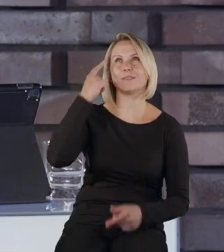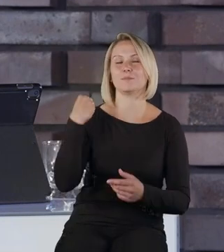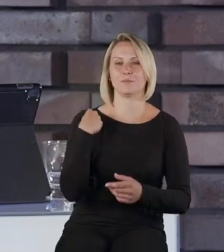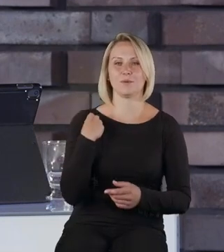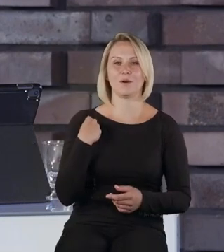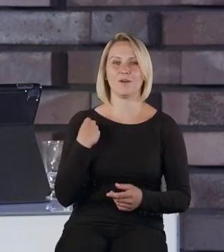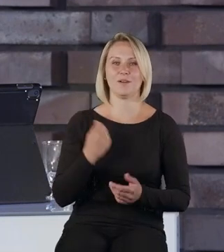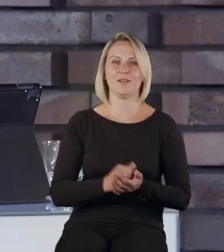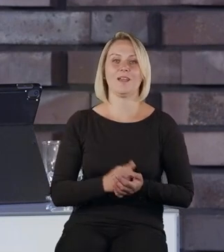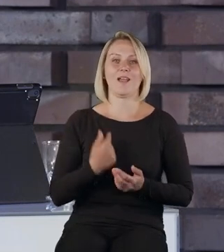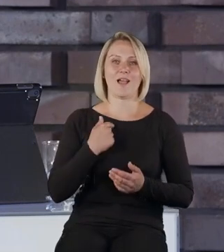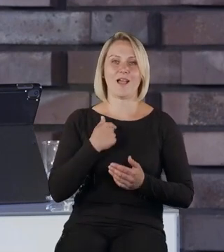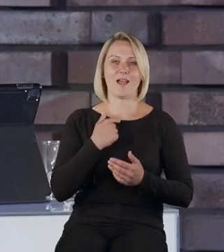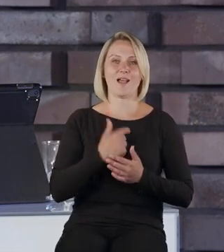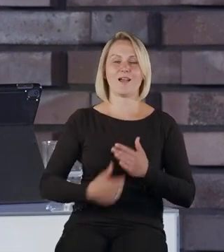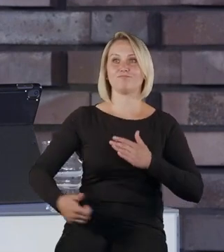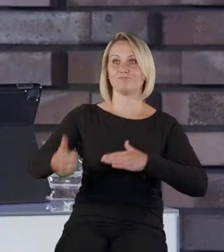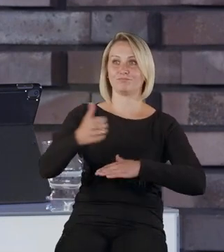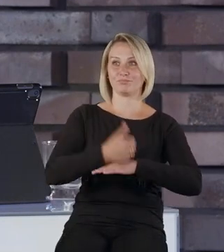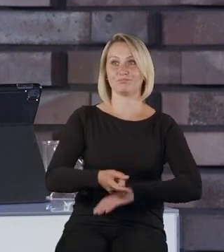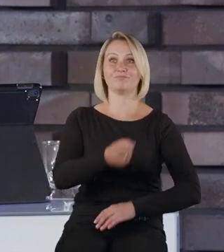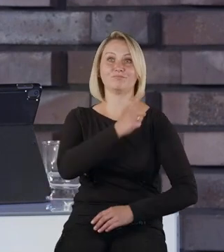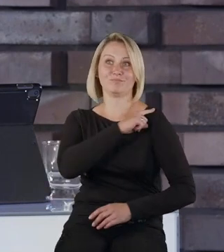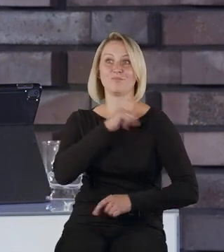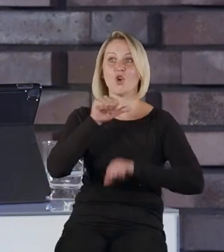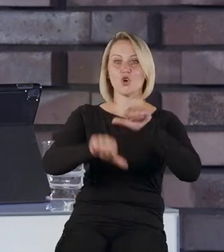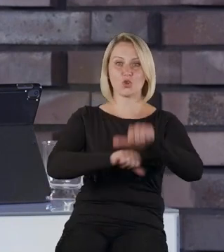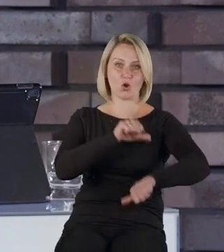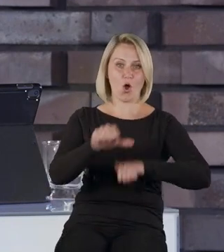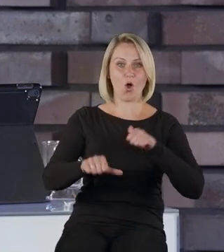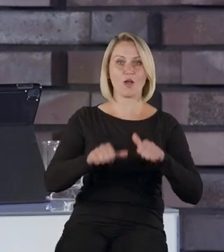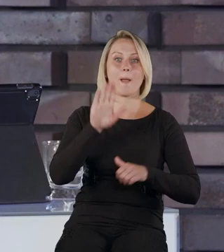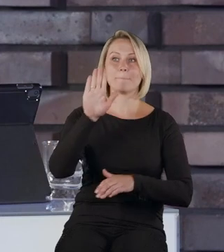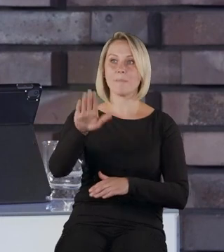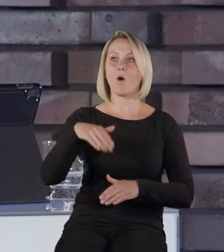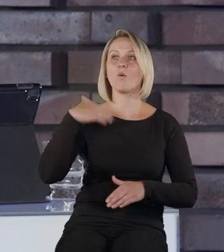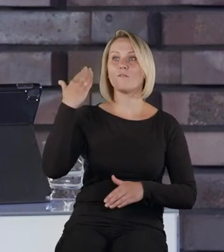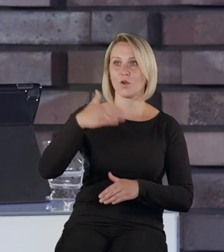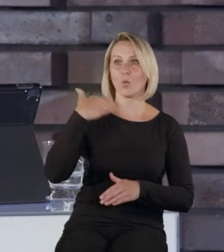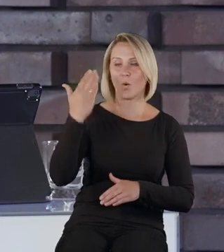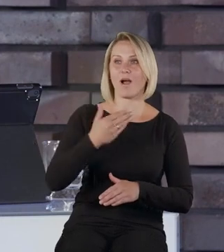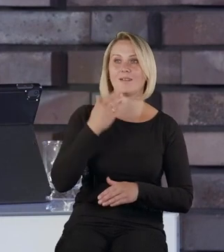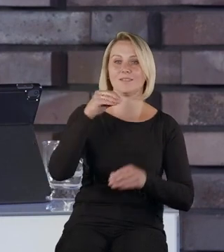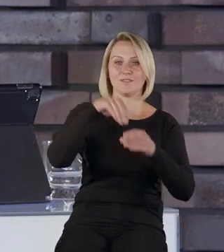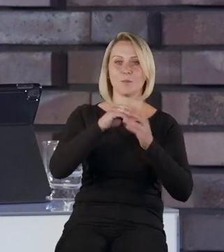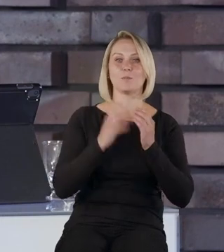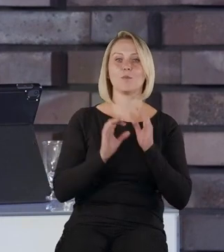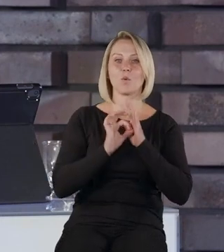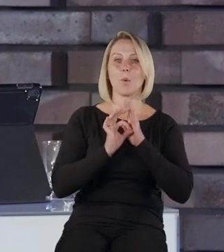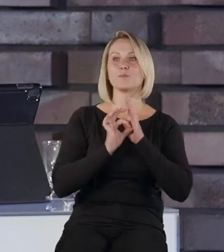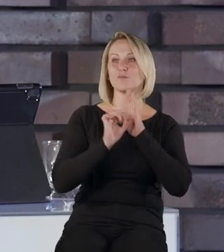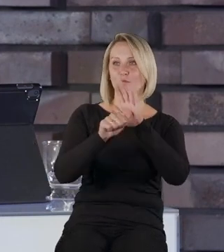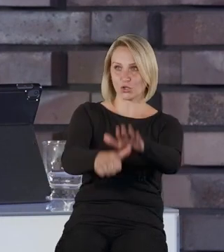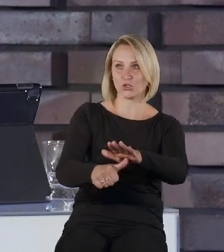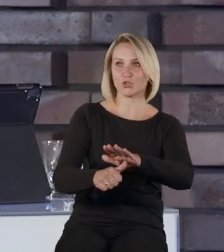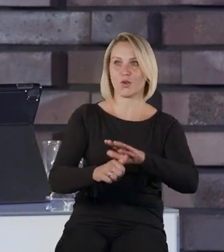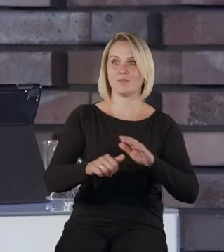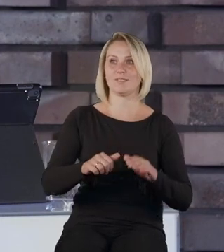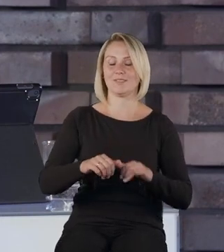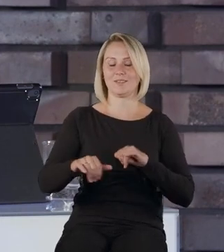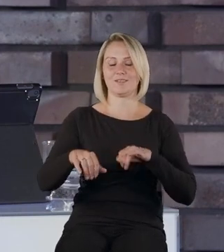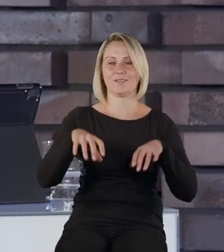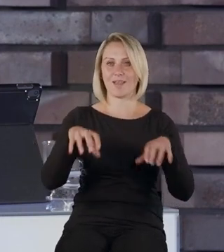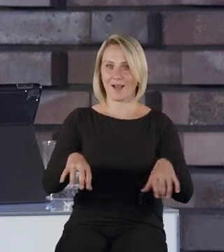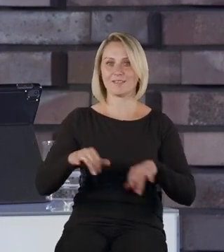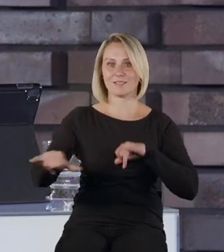to inauguracja roku akademickiego, podczas której swoje wystąpienie miał ówczesny jeszcze przewodniczący Wydziałowej Rady Samorządu